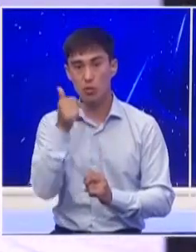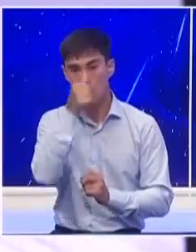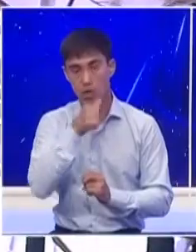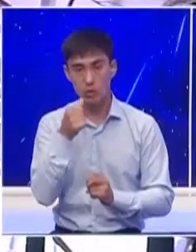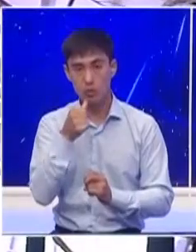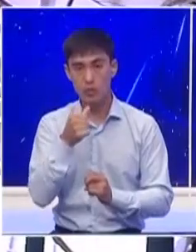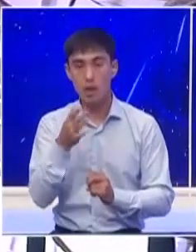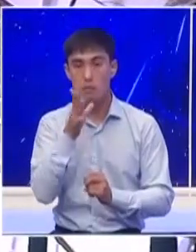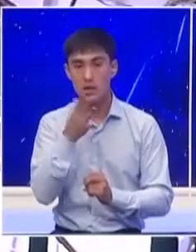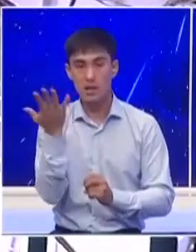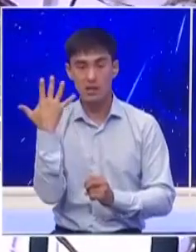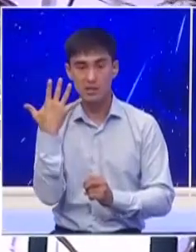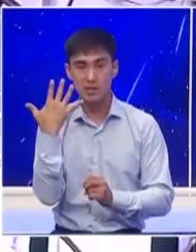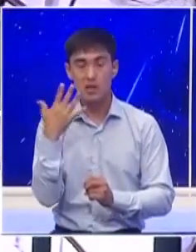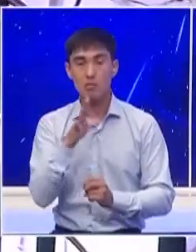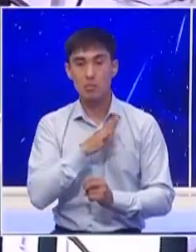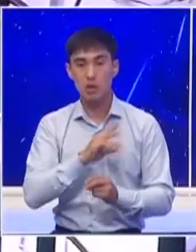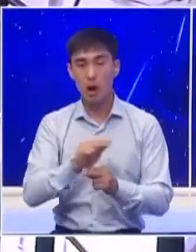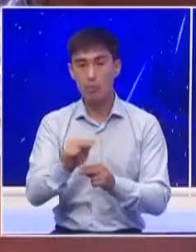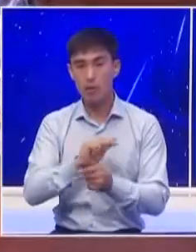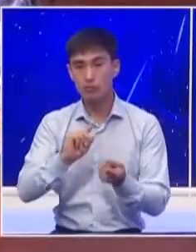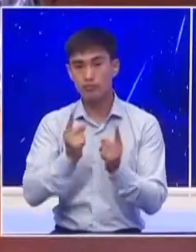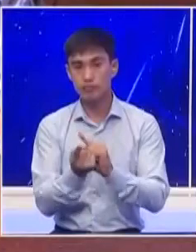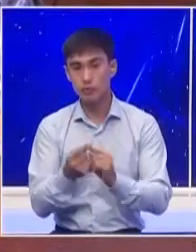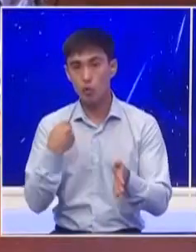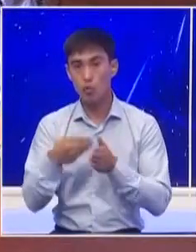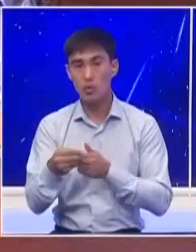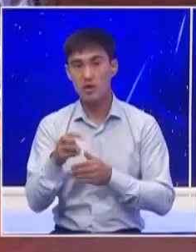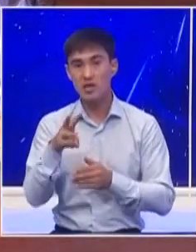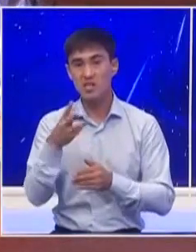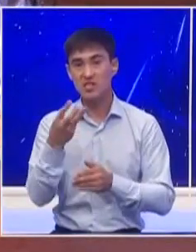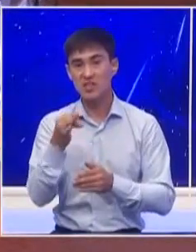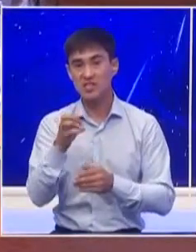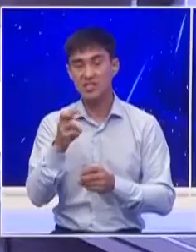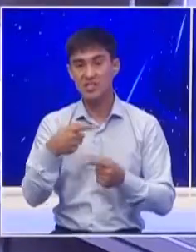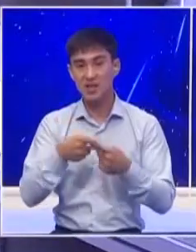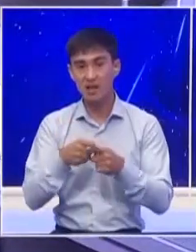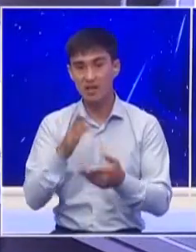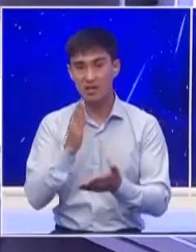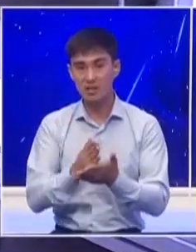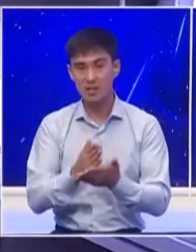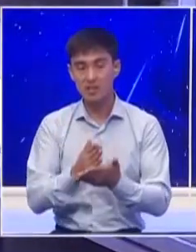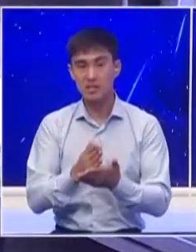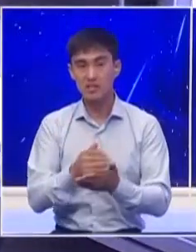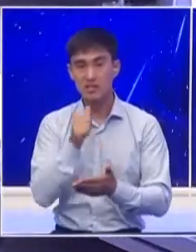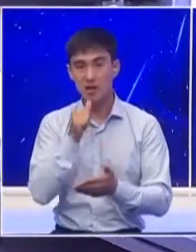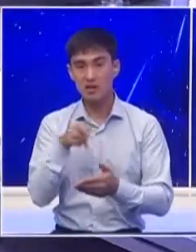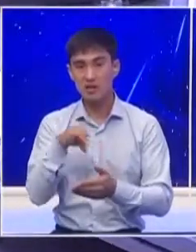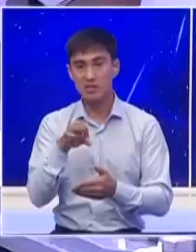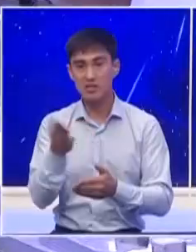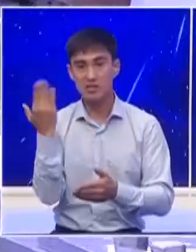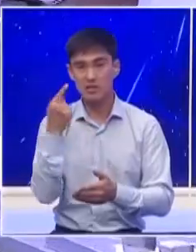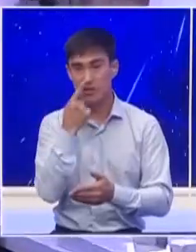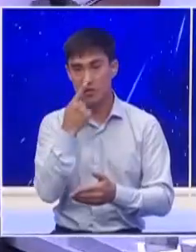проведена модернизация. Многое оборудование обновлено, закуплены шведские станки. А в связи с переработкой сахарного тростника с недавнего времени